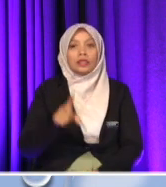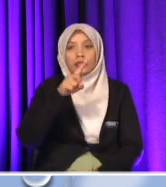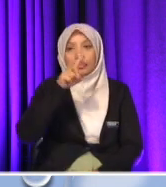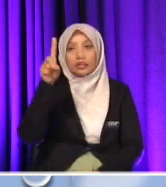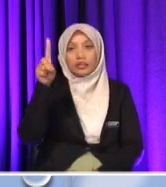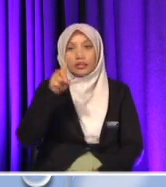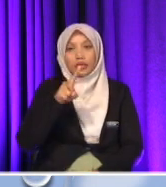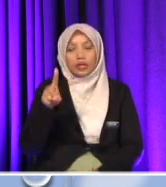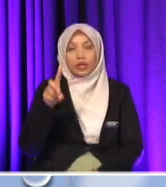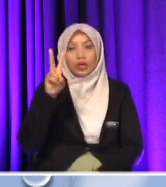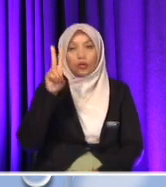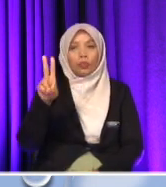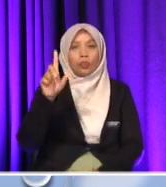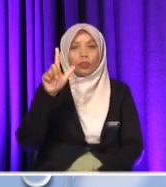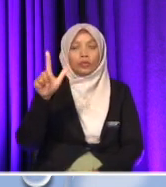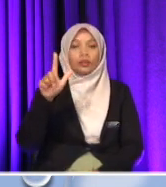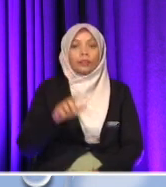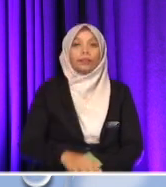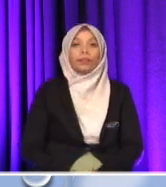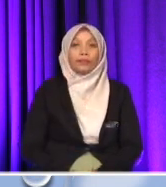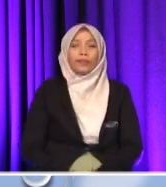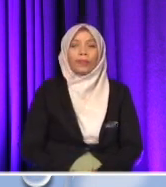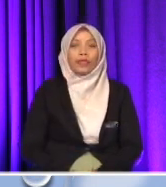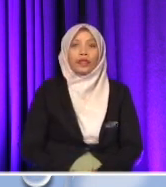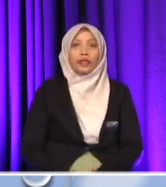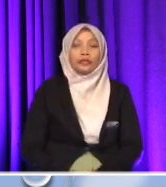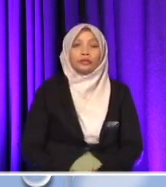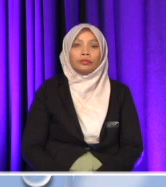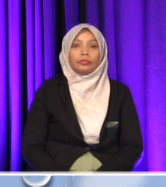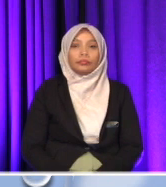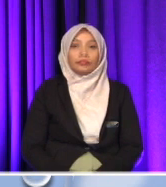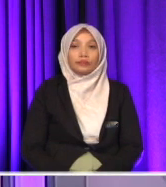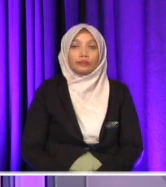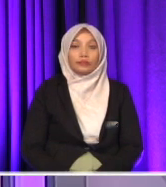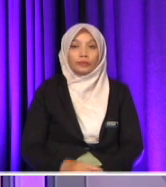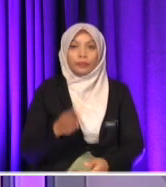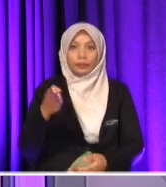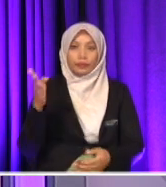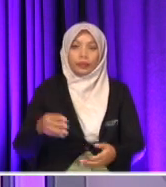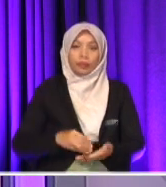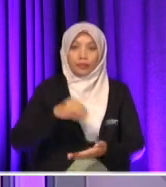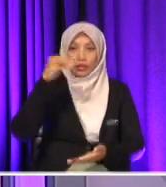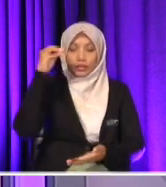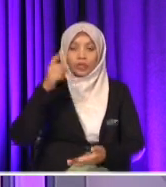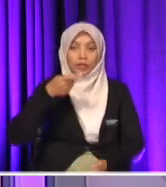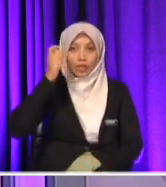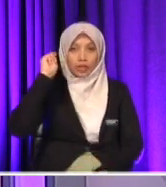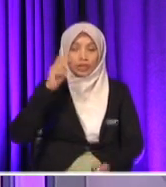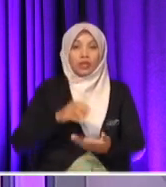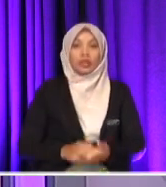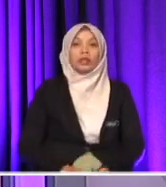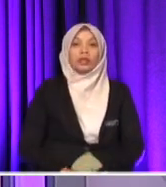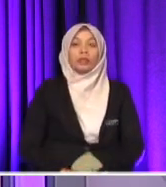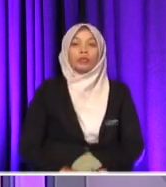aktif VR. Okey, voltan regangan. Tadi saya kata semua hukum tadi kita boleh applykan. Semua hukum yang kita belajar, hukum Ohm, hukum kita tu semua boleh kita